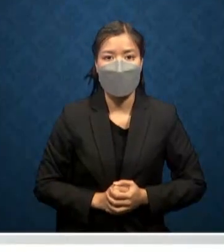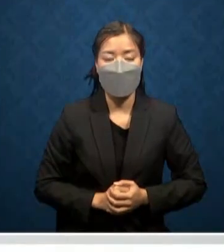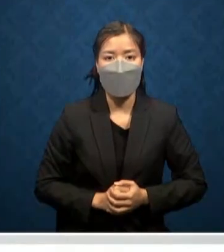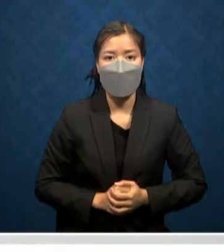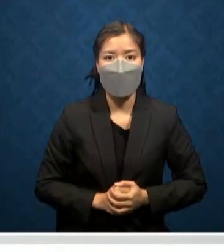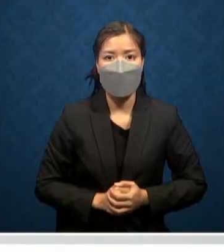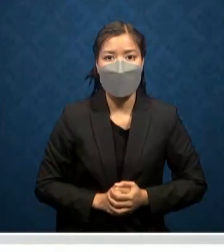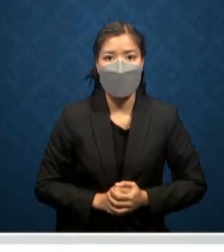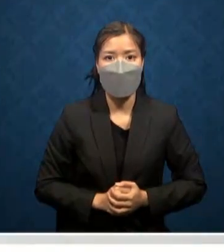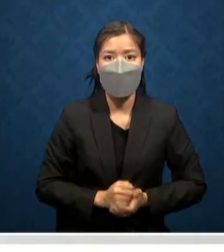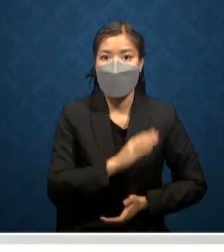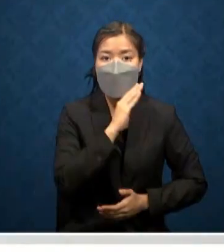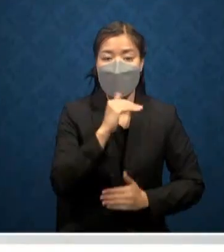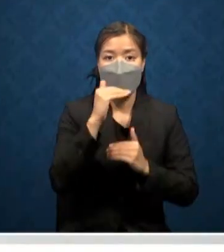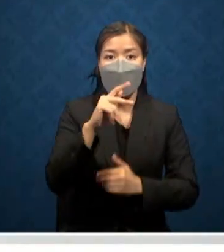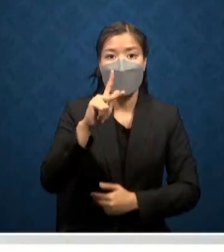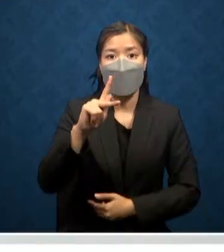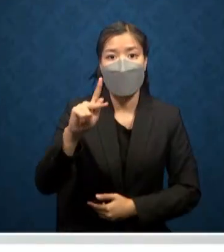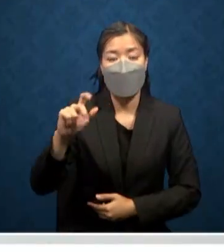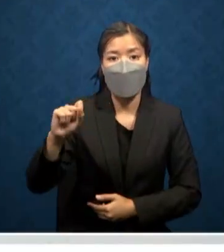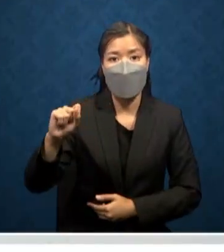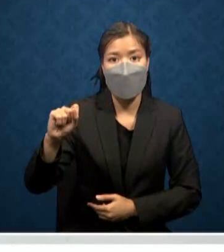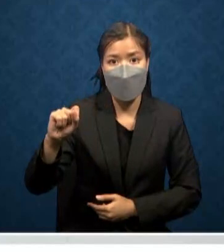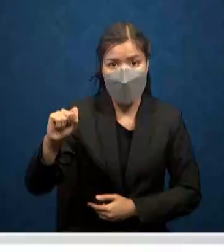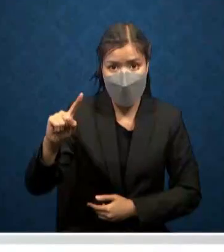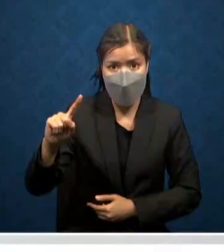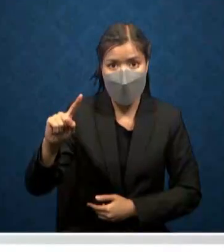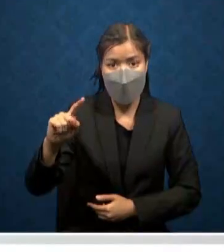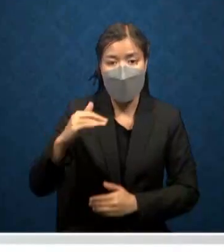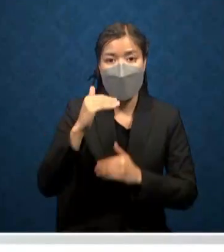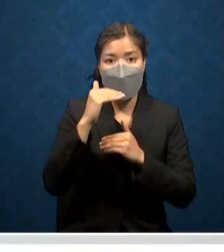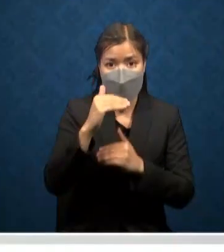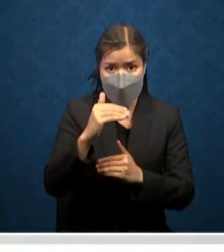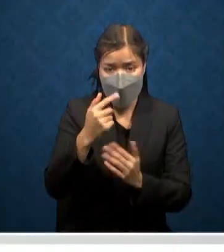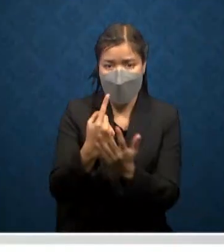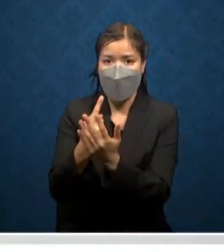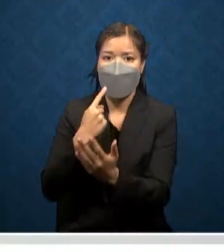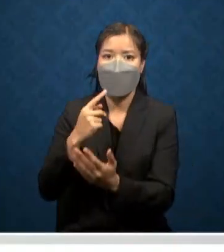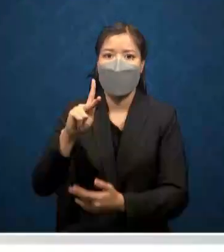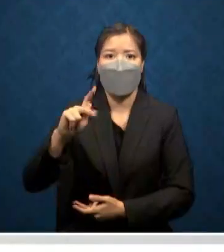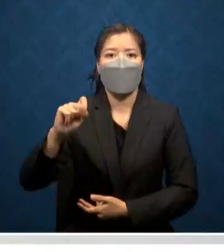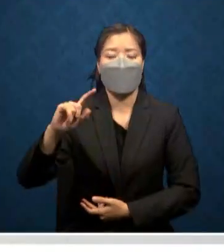ครับการที่กำหนดให้กพ.ศ.ต้องไปกำหนดจำนวนของผู้แทนกช